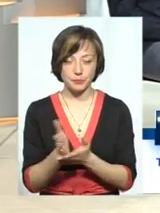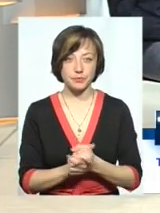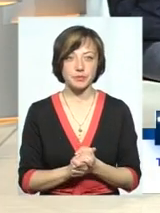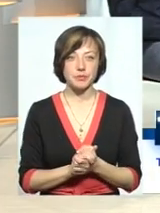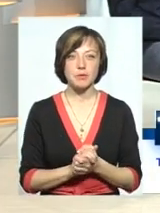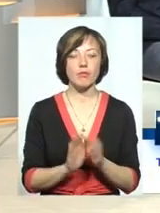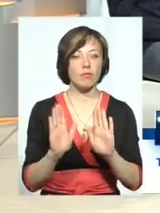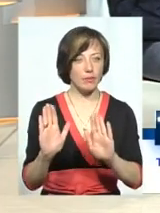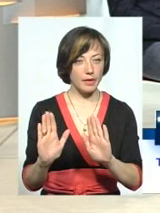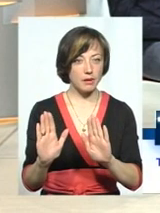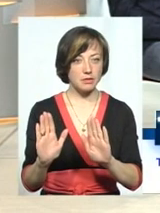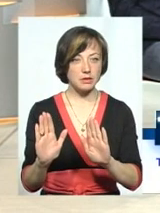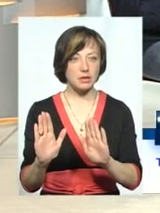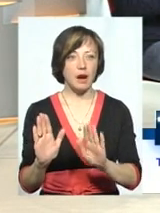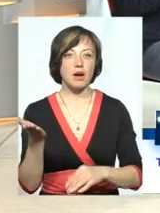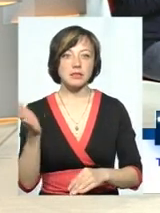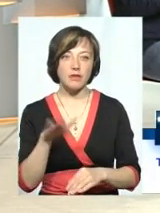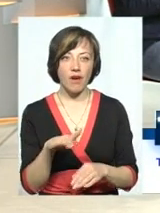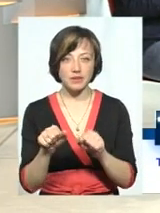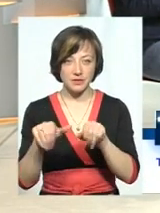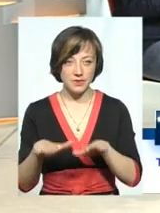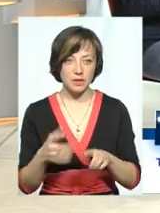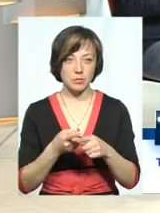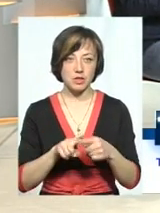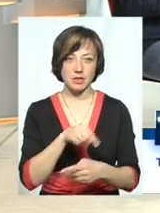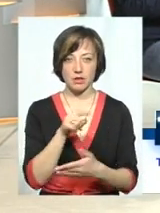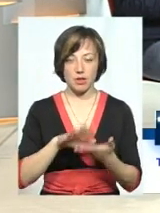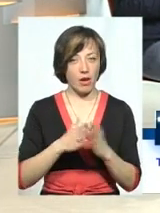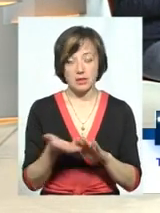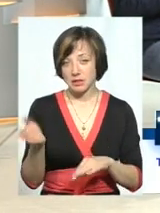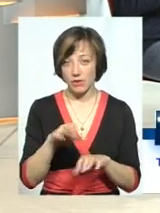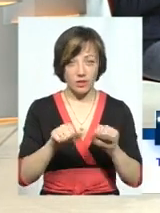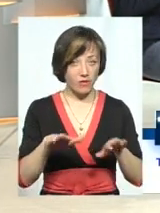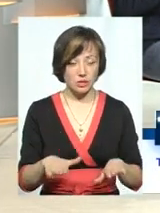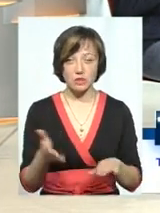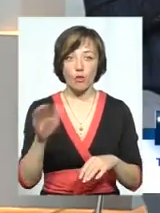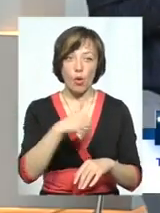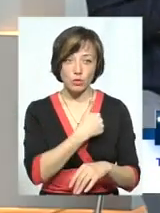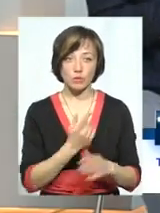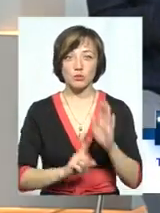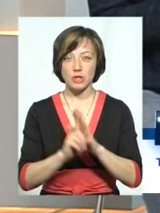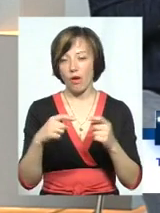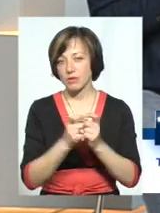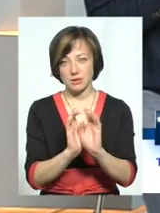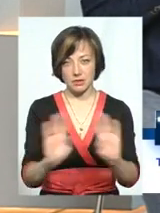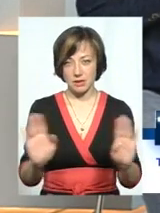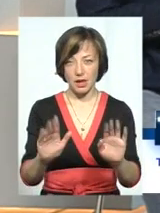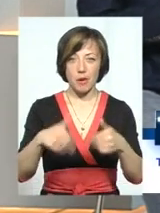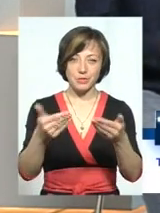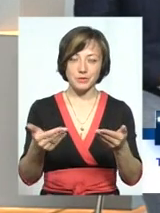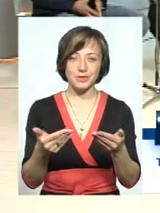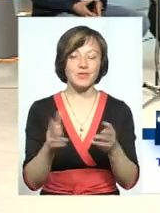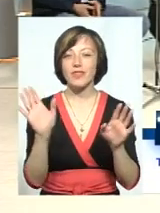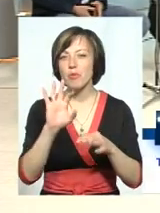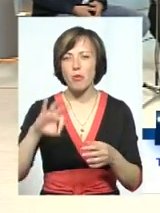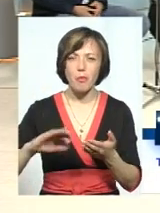так? Я говорю про те. Я кажу, давайте ми якось вийдемо з цієї ситуації. Да, давайте ми будемо виходити спільно, ситуацію. Ви хочете починати конфлікт, а я пропоную давайте не про політику,